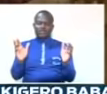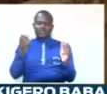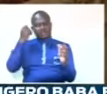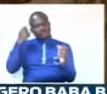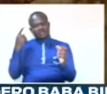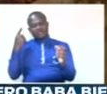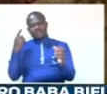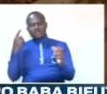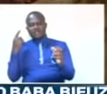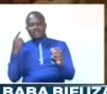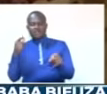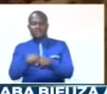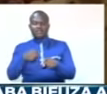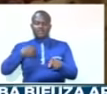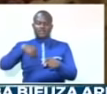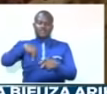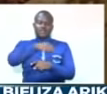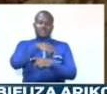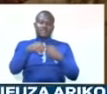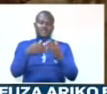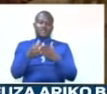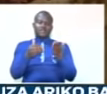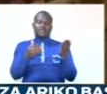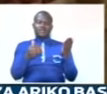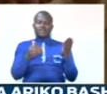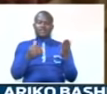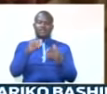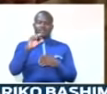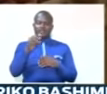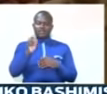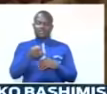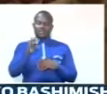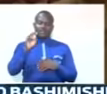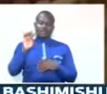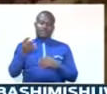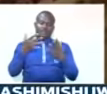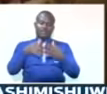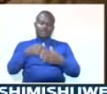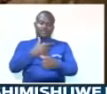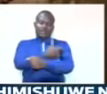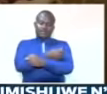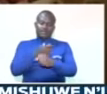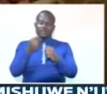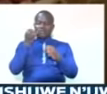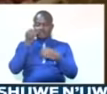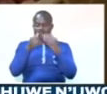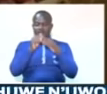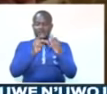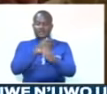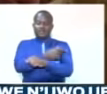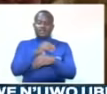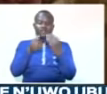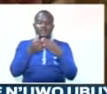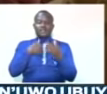urumva rero ni nkaho twebwe urebye kimwe bitatu bya kane wa ushobora gusanga bamaze gukingirwa kimuntu yakingiye urumva